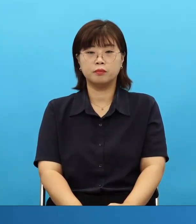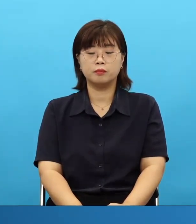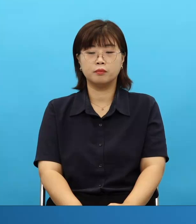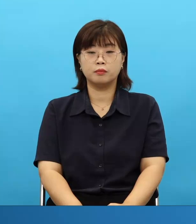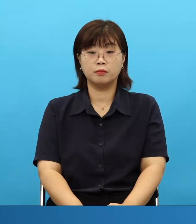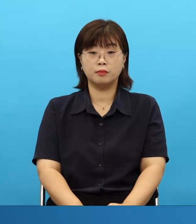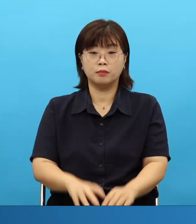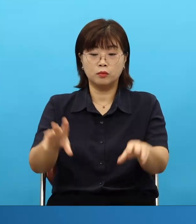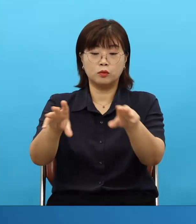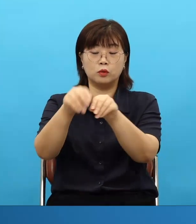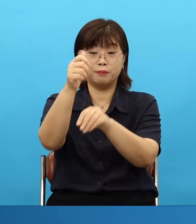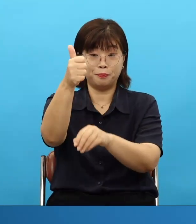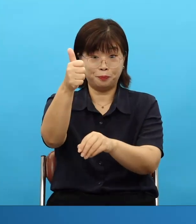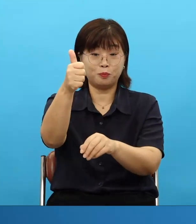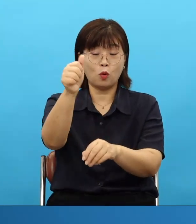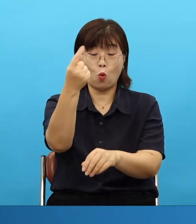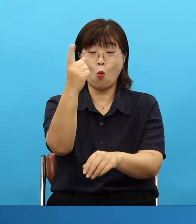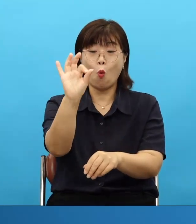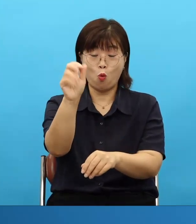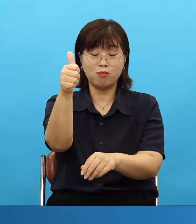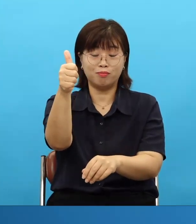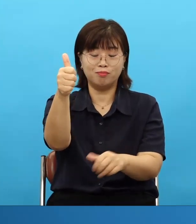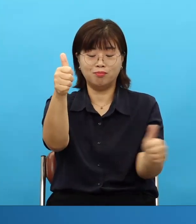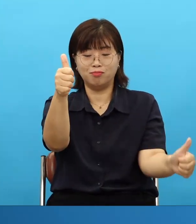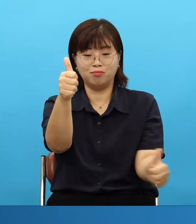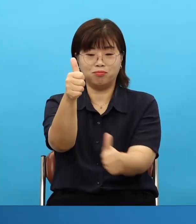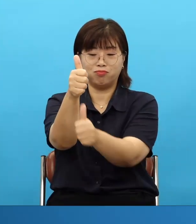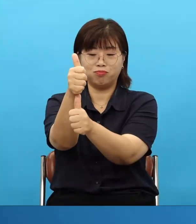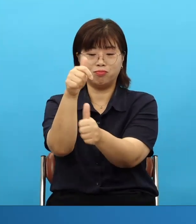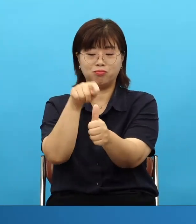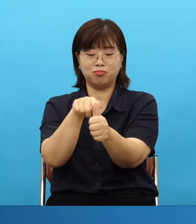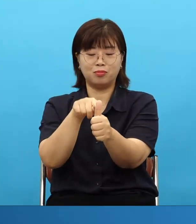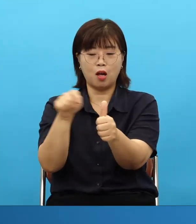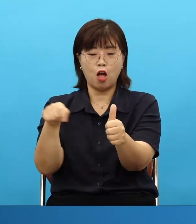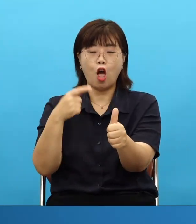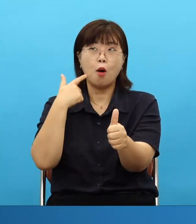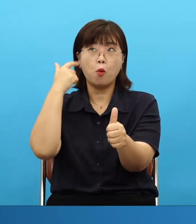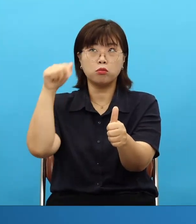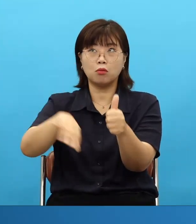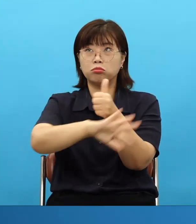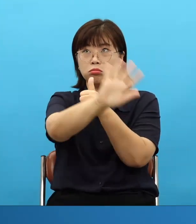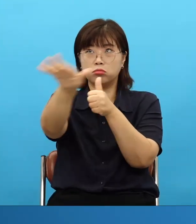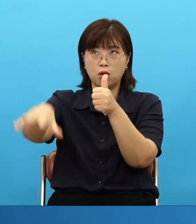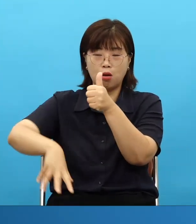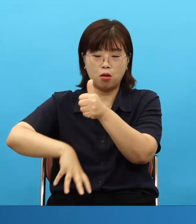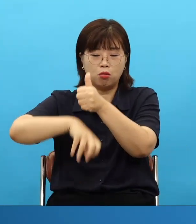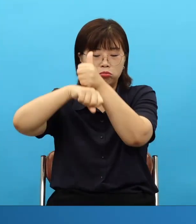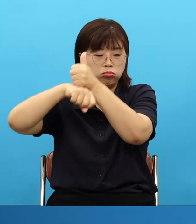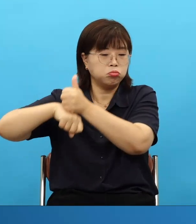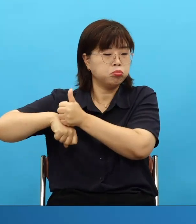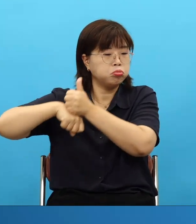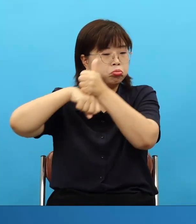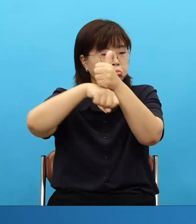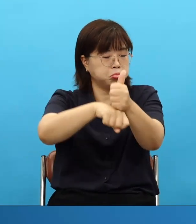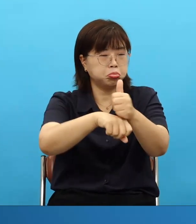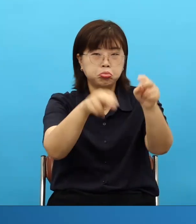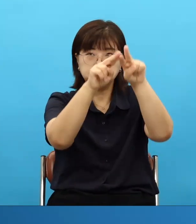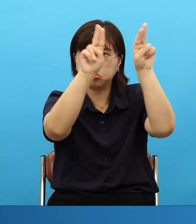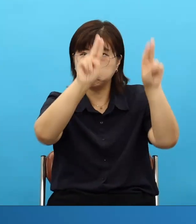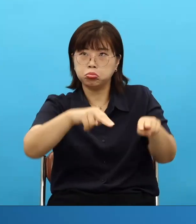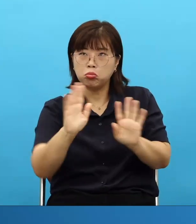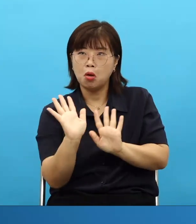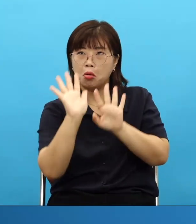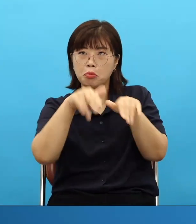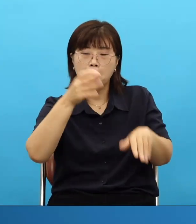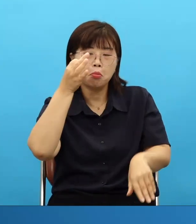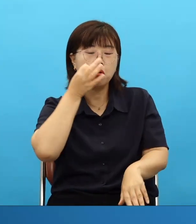부총회장이 목사들 쫙 끌고 우상 숭배했다니까요. And the vice moderator of the General Assembly, they took all of the other pastors,